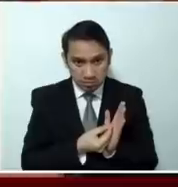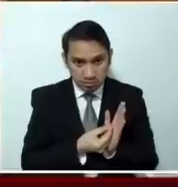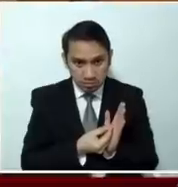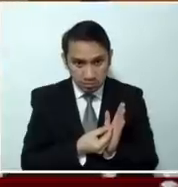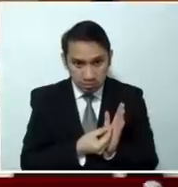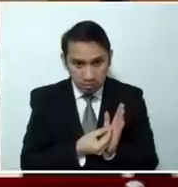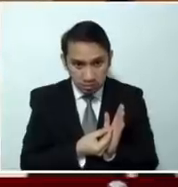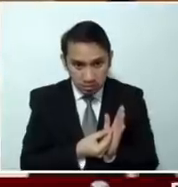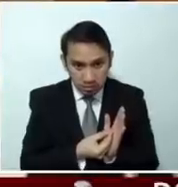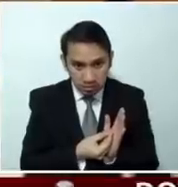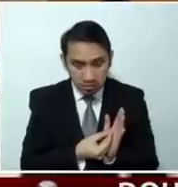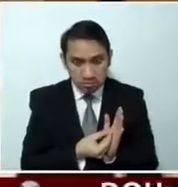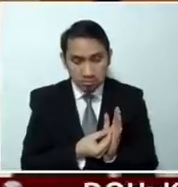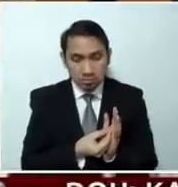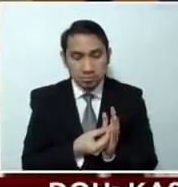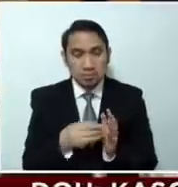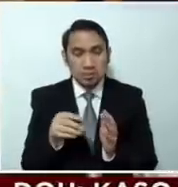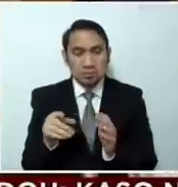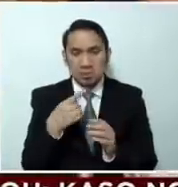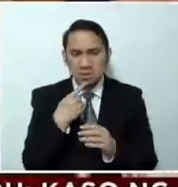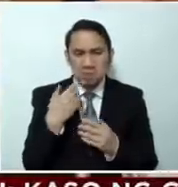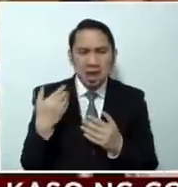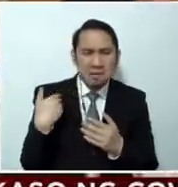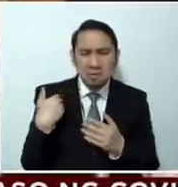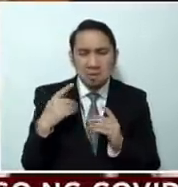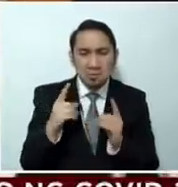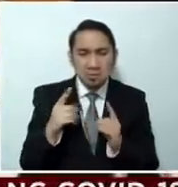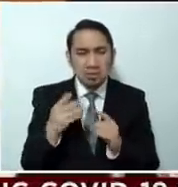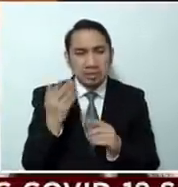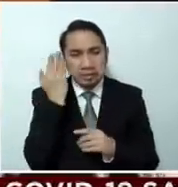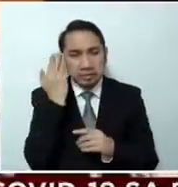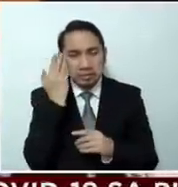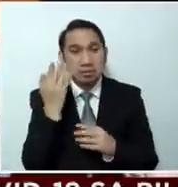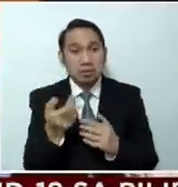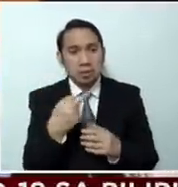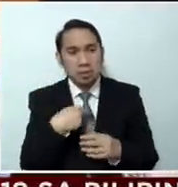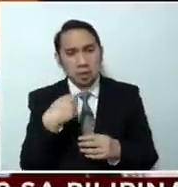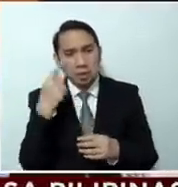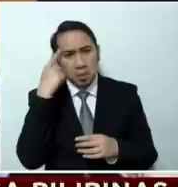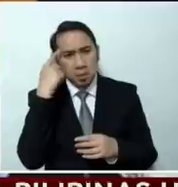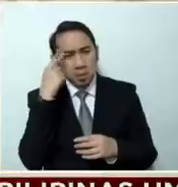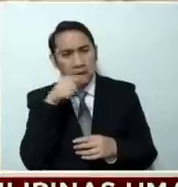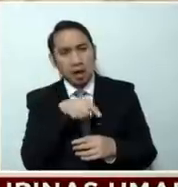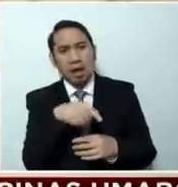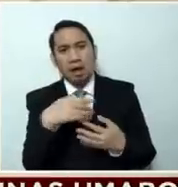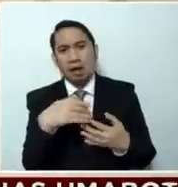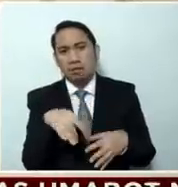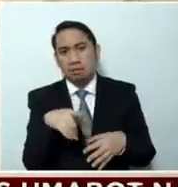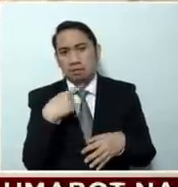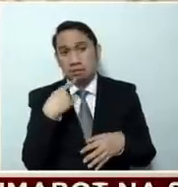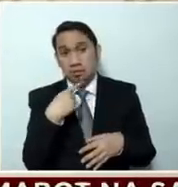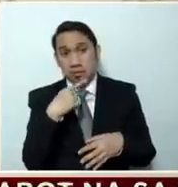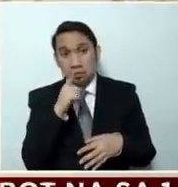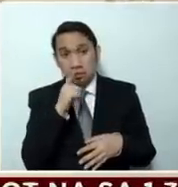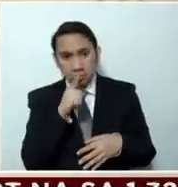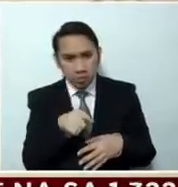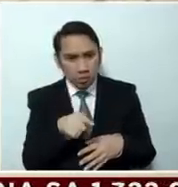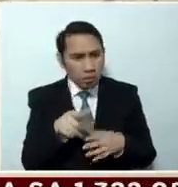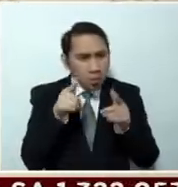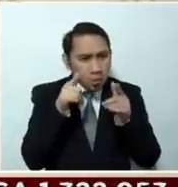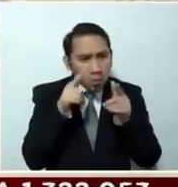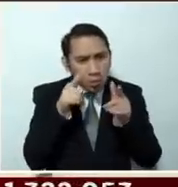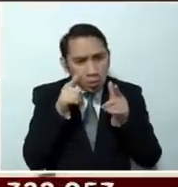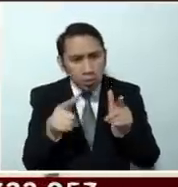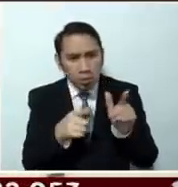dyan. Kwento ng broker ng Wilcon Builders, buong akala nila ay nagsasabi ng totoo ang suspect dahil mukhang orihinal ang